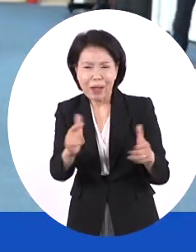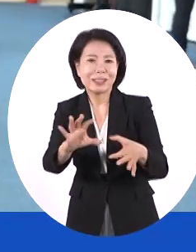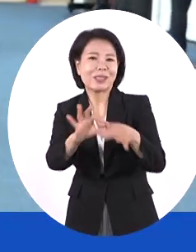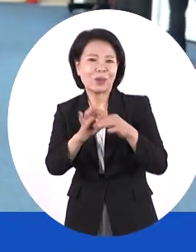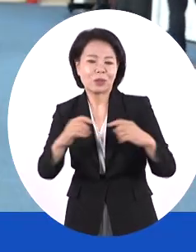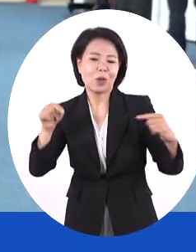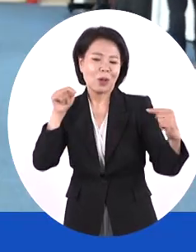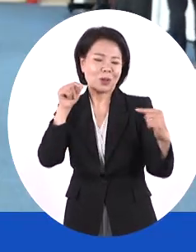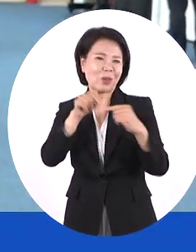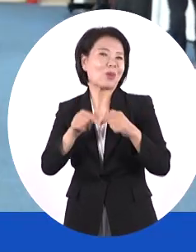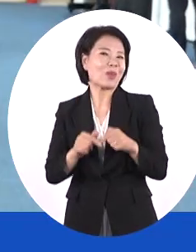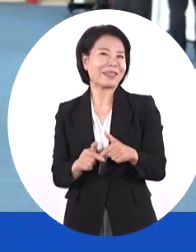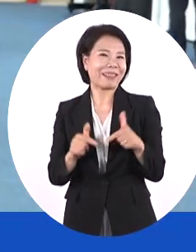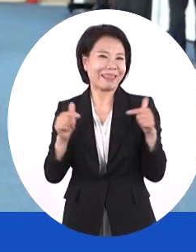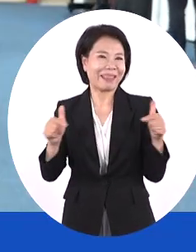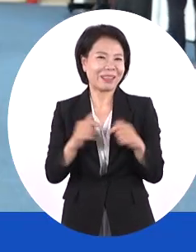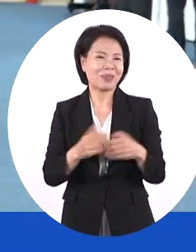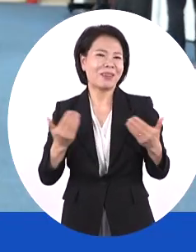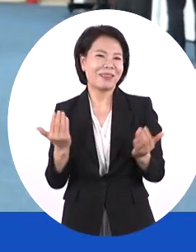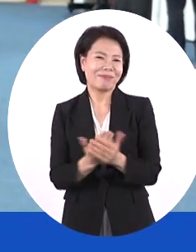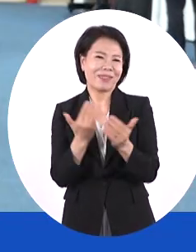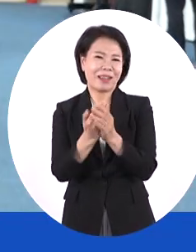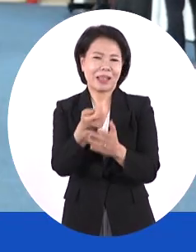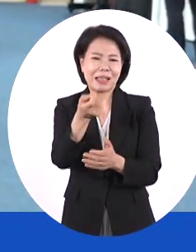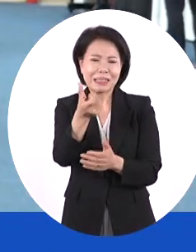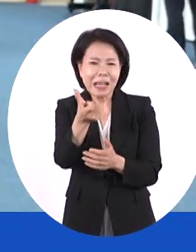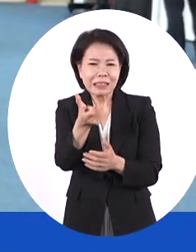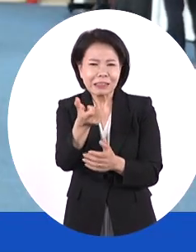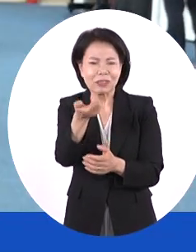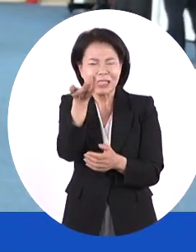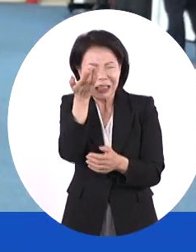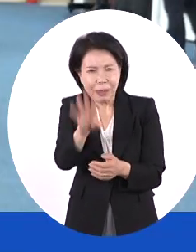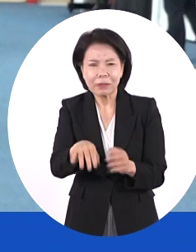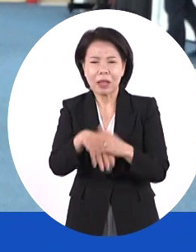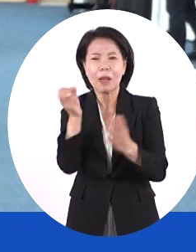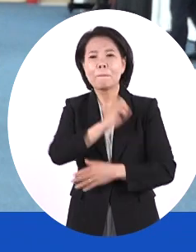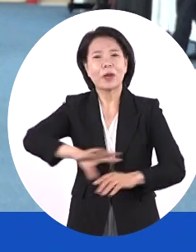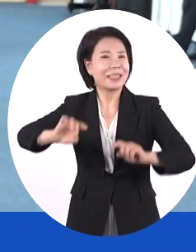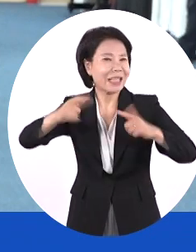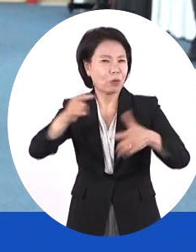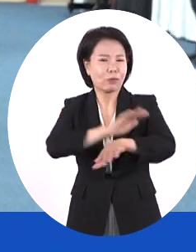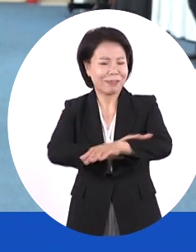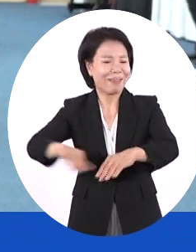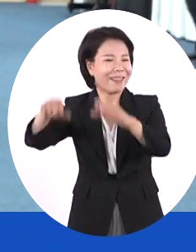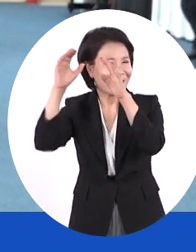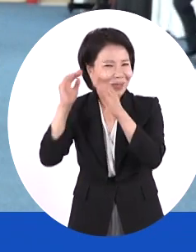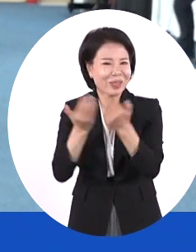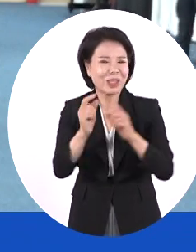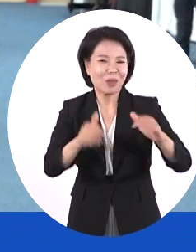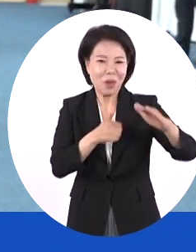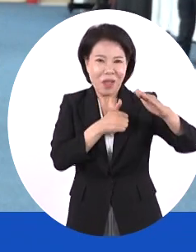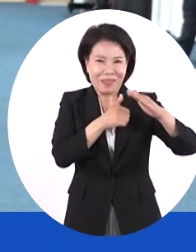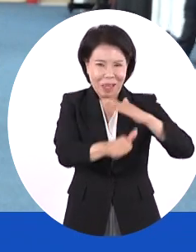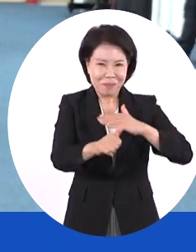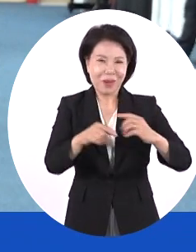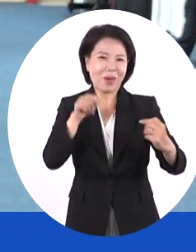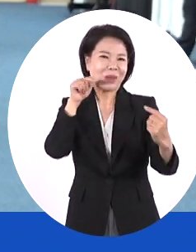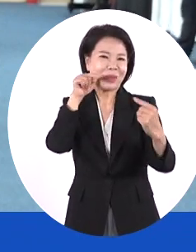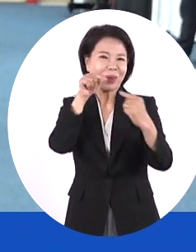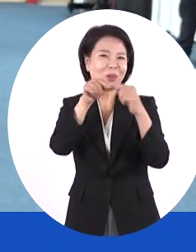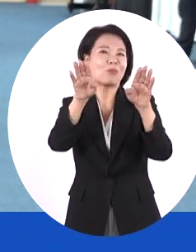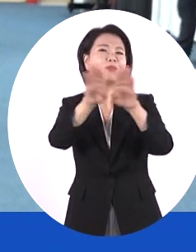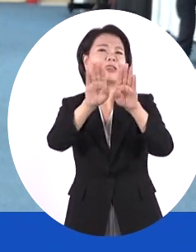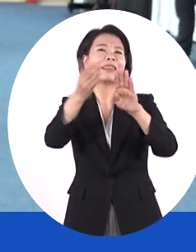채널을 통해 소통을 확대하고 항상 작은 목소리도 놓치지 않고 경청하며 제주를 대표하는